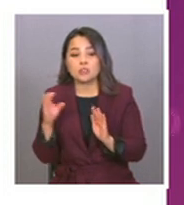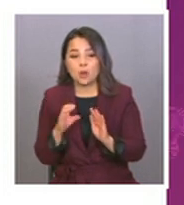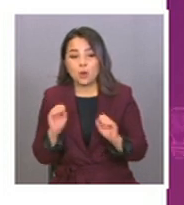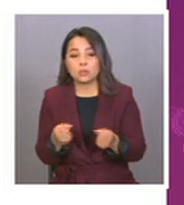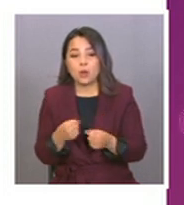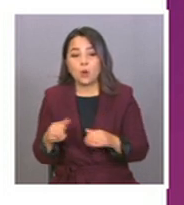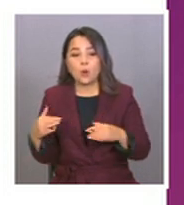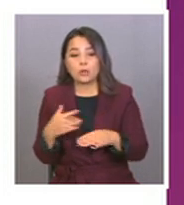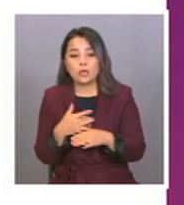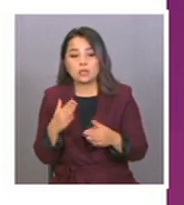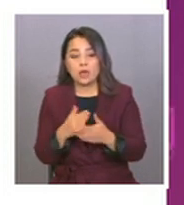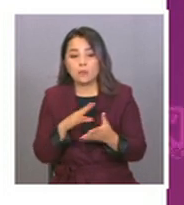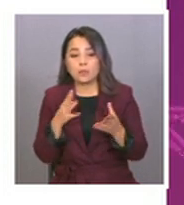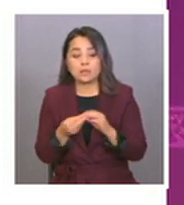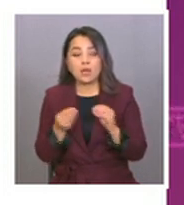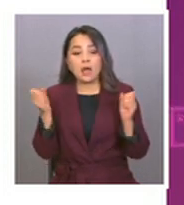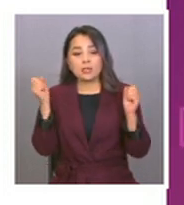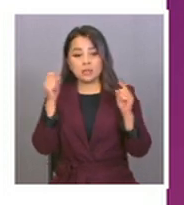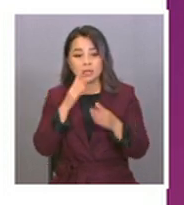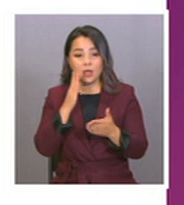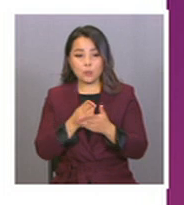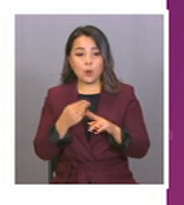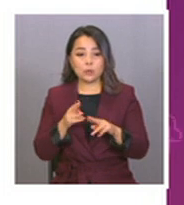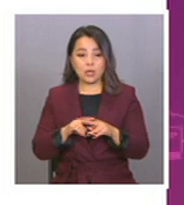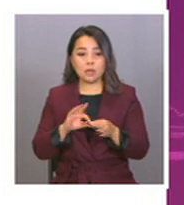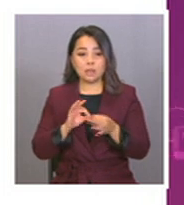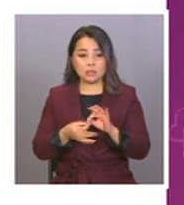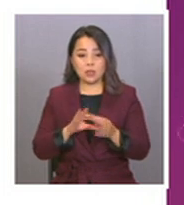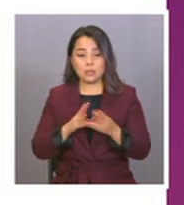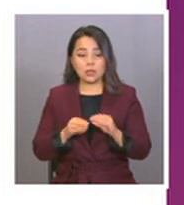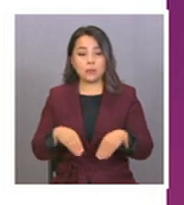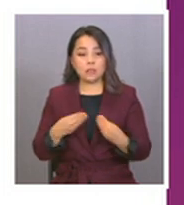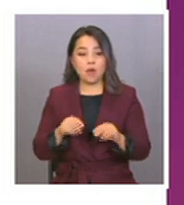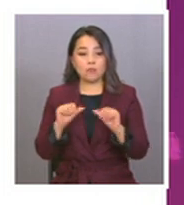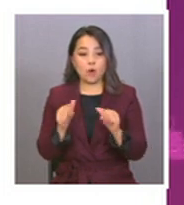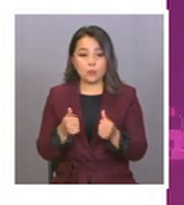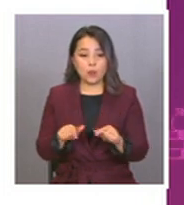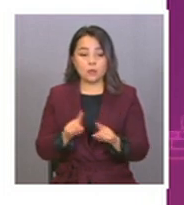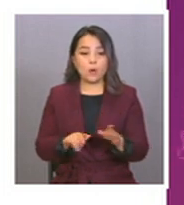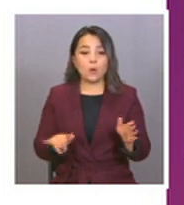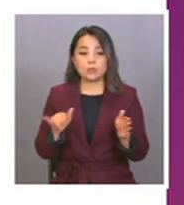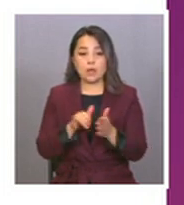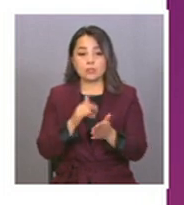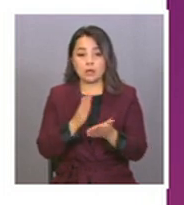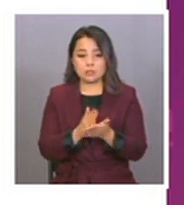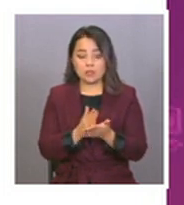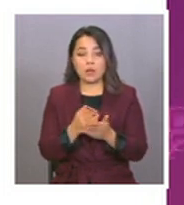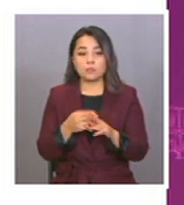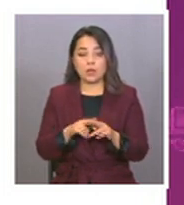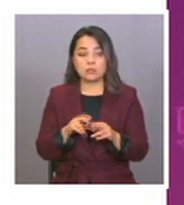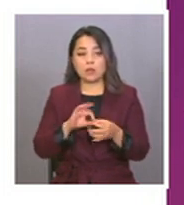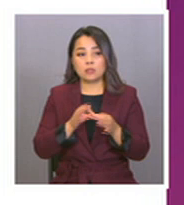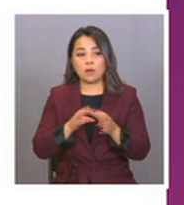қозғалады. Мәндерді анықтадық. Осы мәндерді берілген формулаға қоятын болсақ. Мәндерді